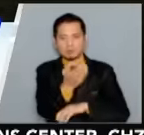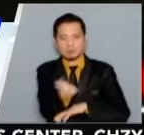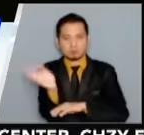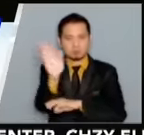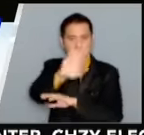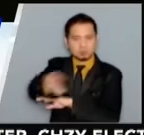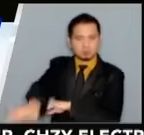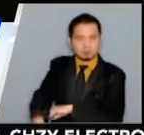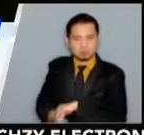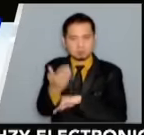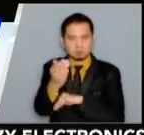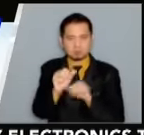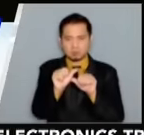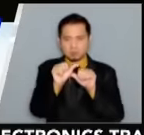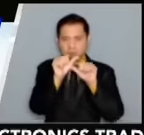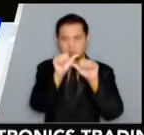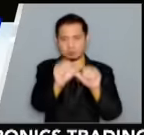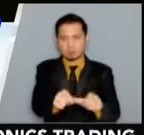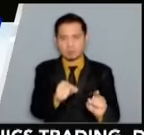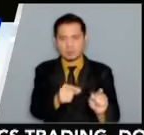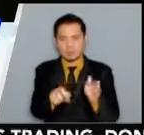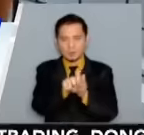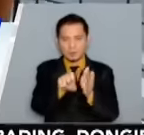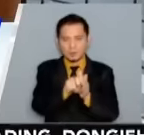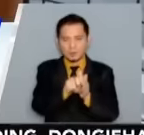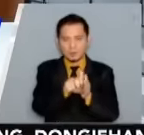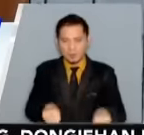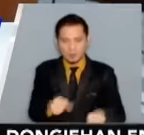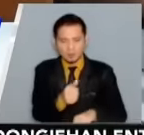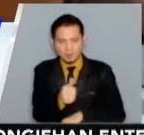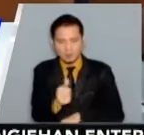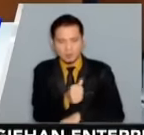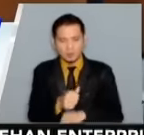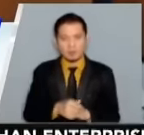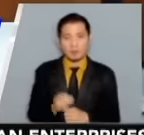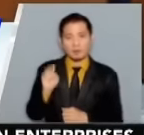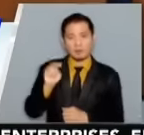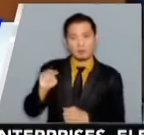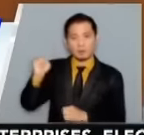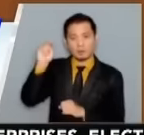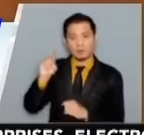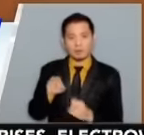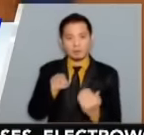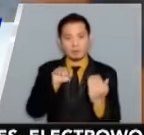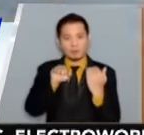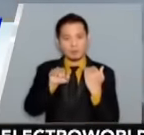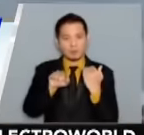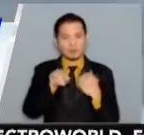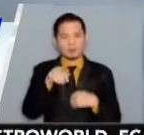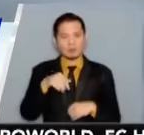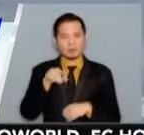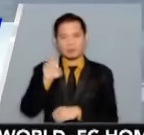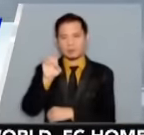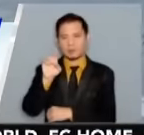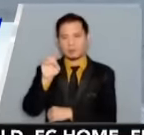operasyon. Nakikita naman natin dito sa northbound lane, yung mga kawani ng DOTR. Ayan.